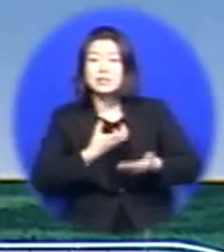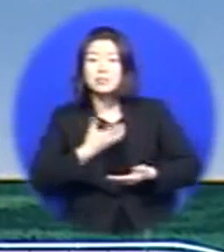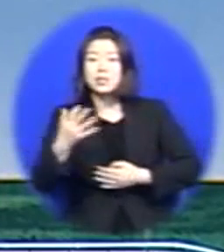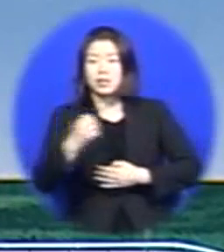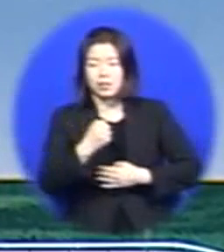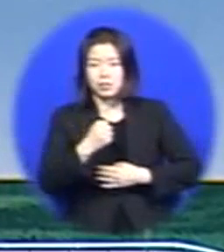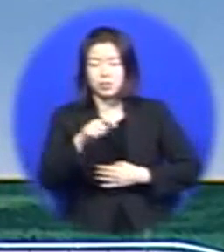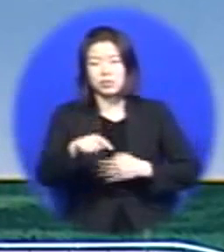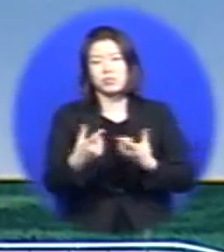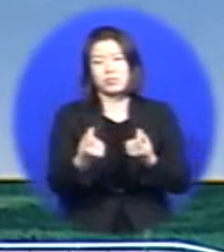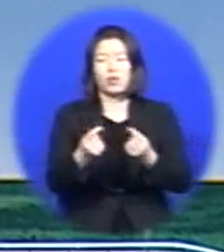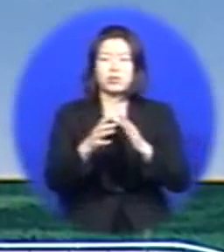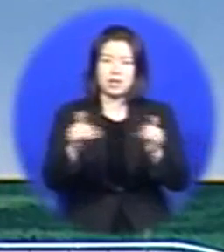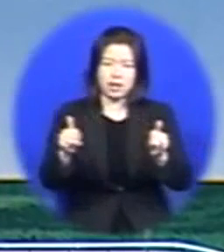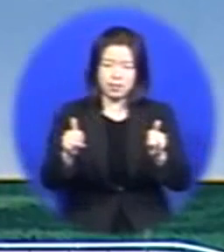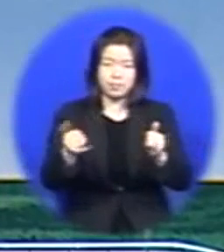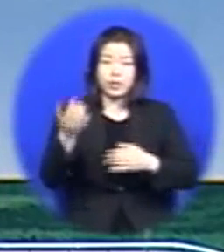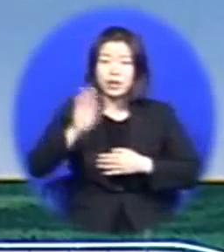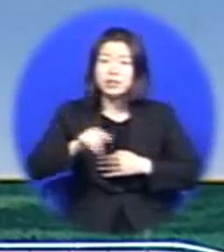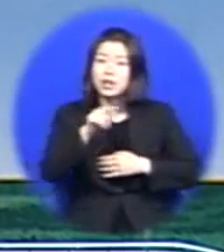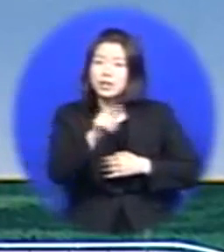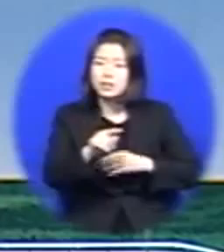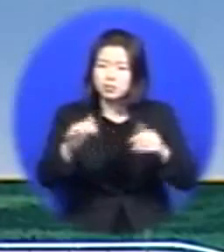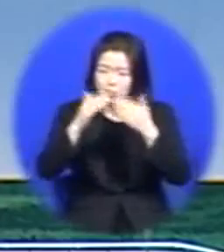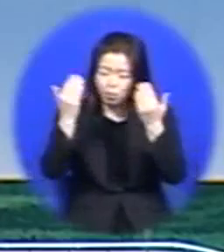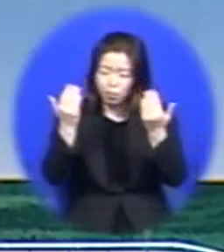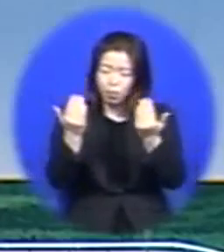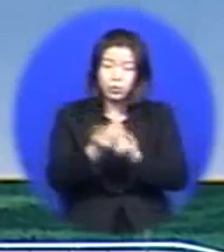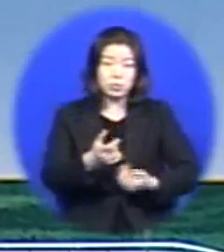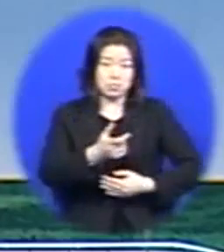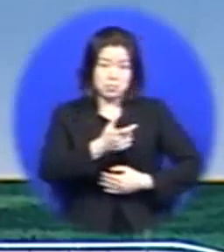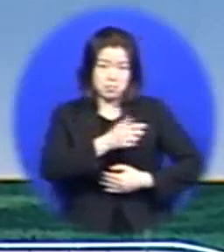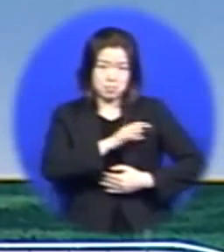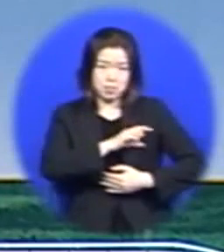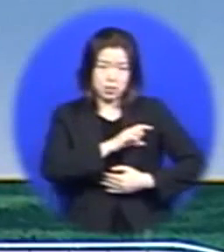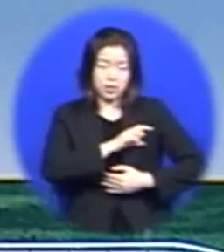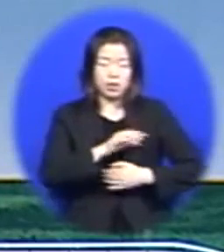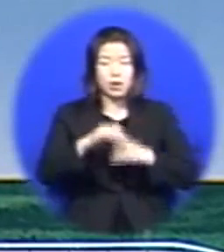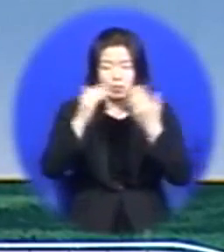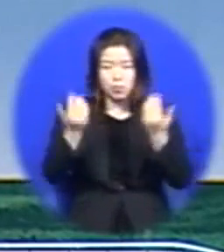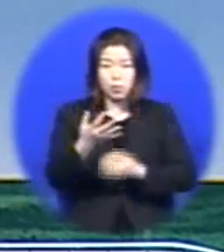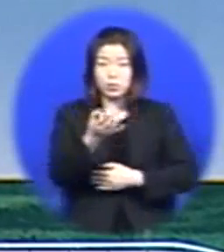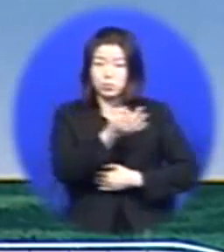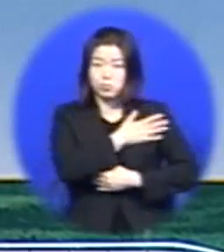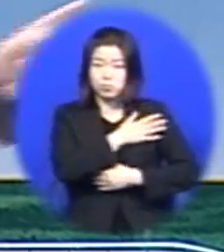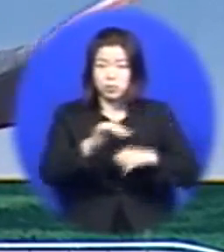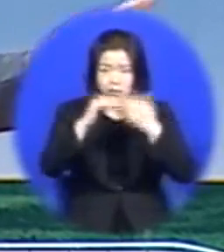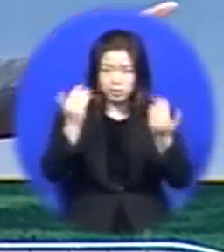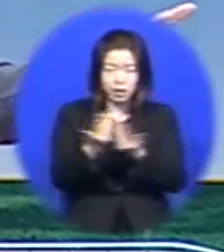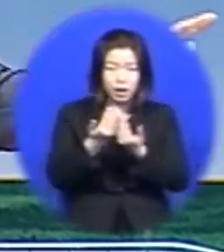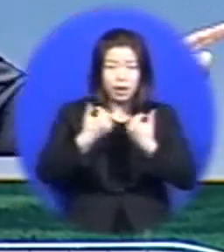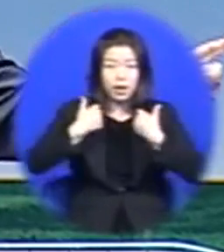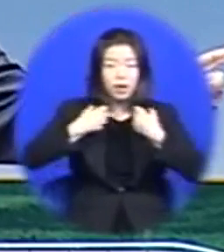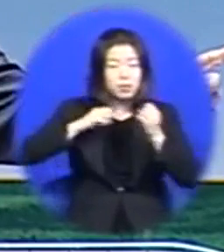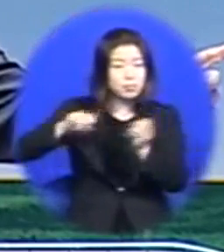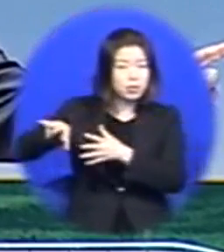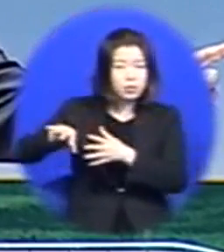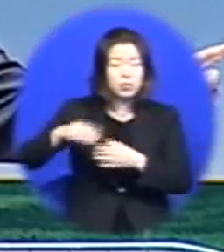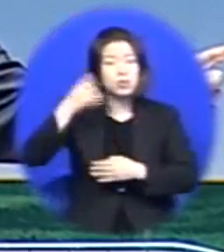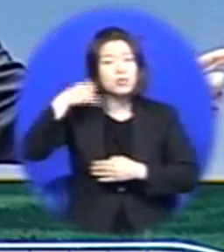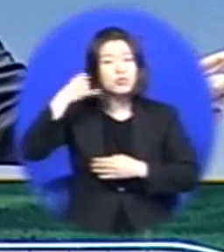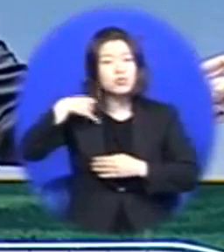그런 사람이었어요. 근데 그는 그 모든 명예와 그리고 부를 다 버리고 중국 선교사로